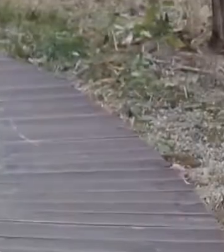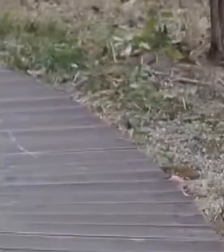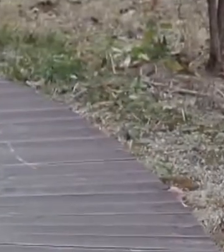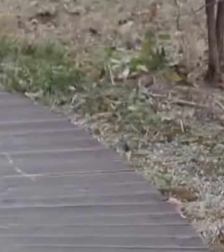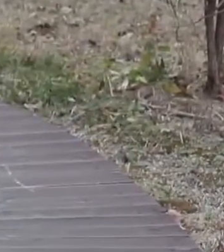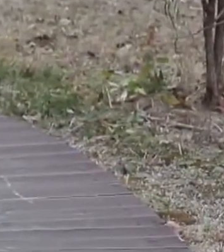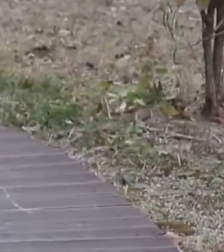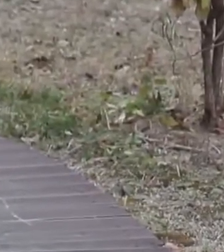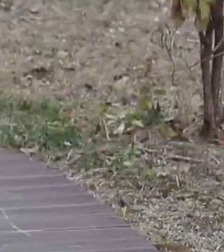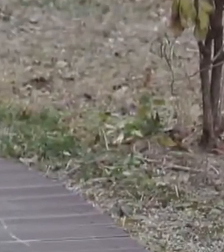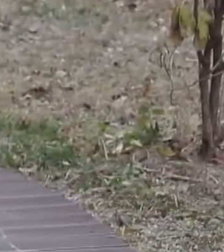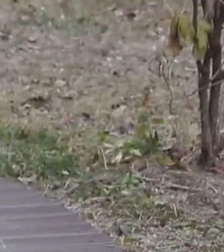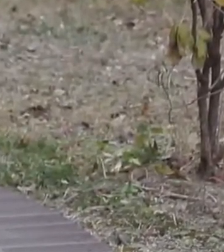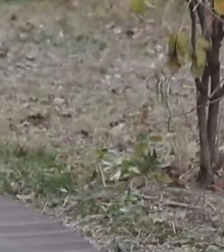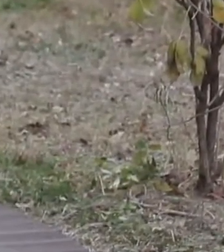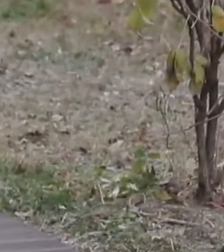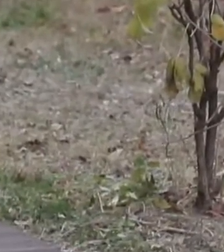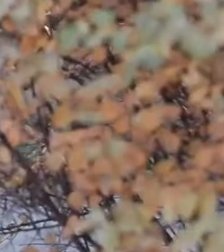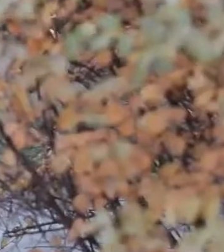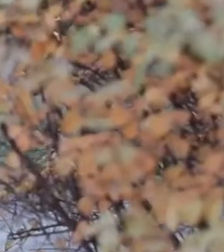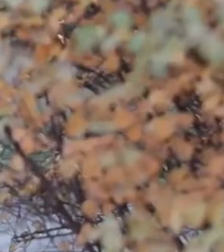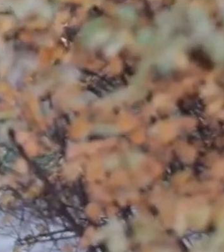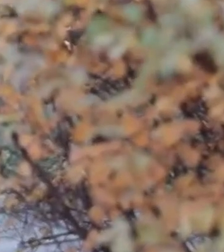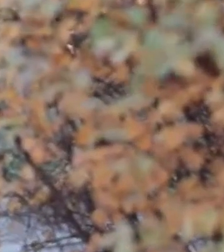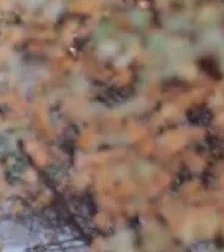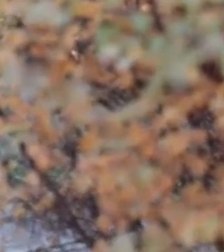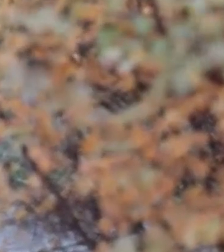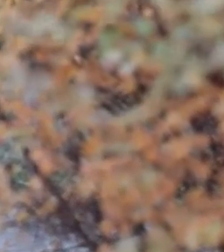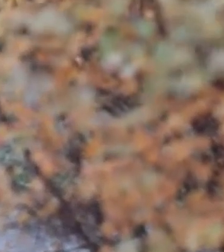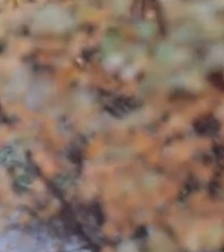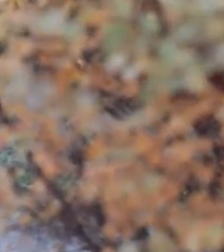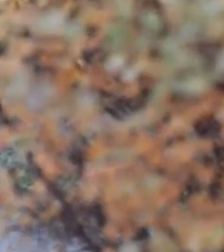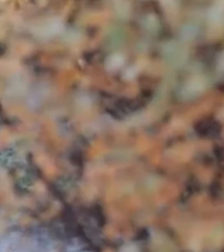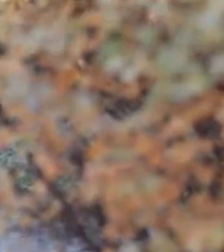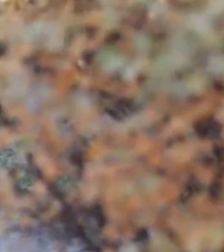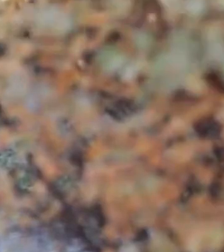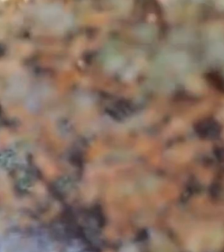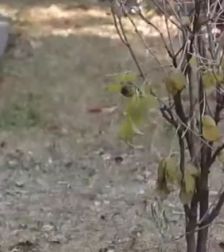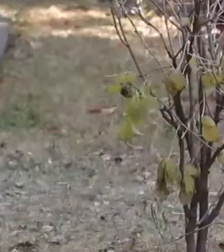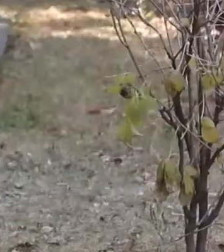how far I won't stop trying